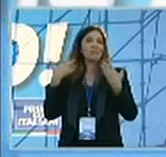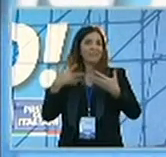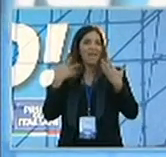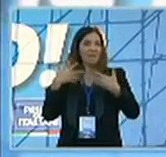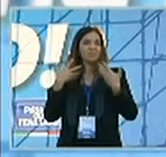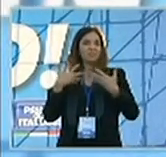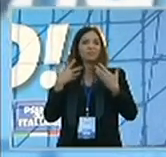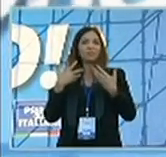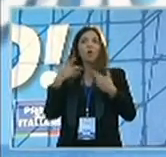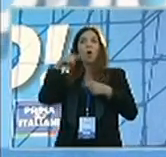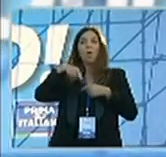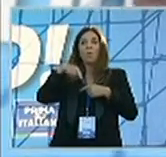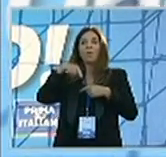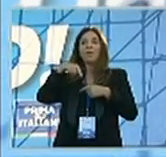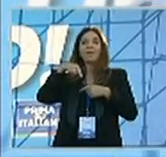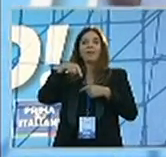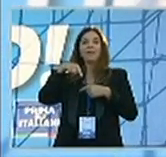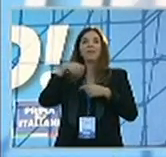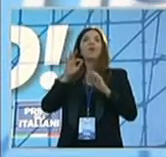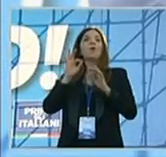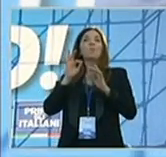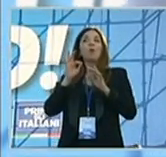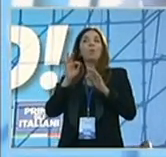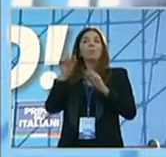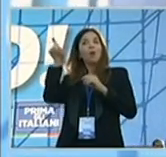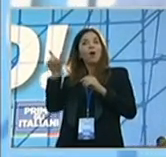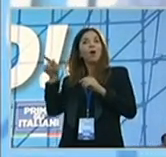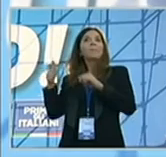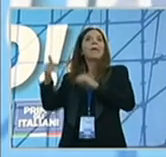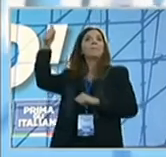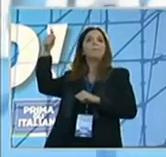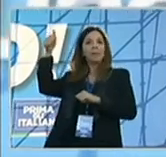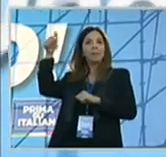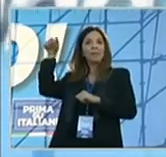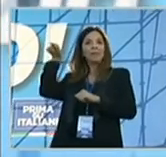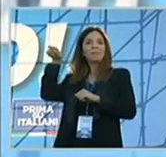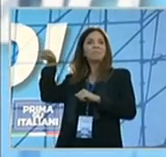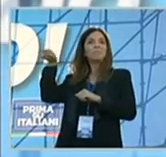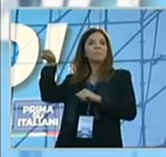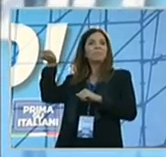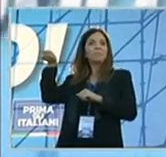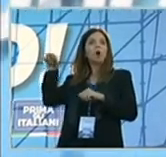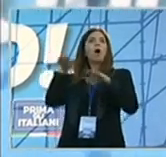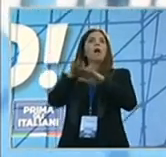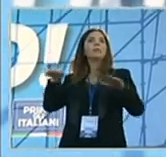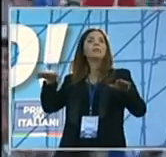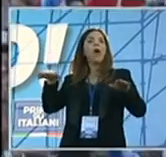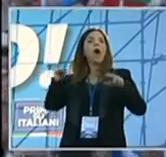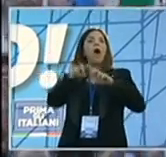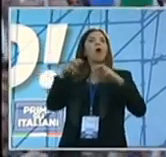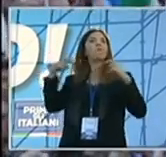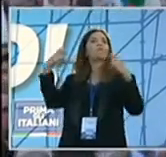che sia qua oggi colui che per primo mise intorno al tavolo la coalizione di